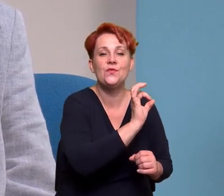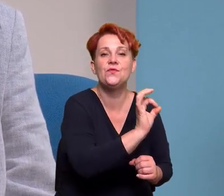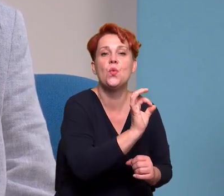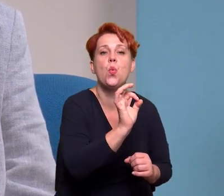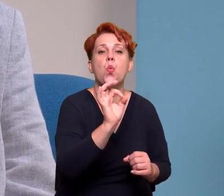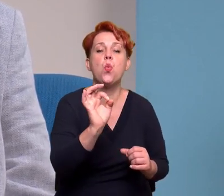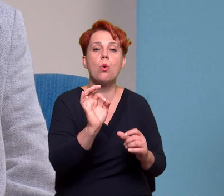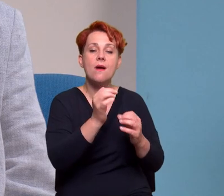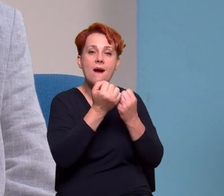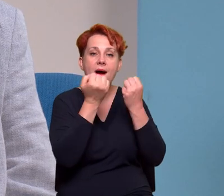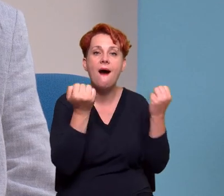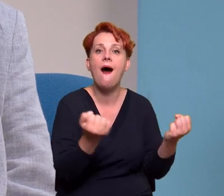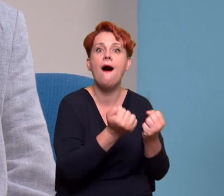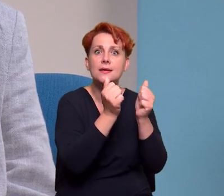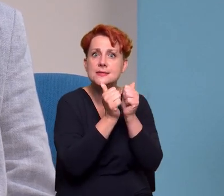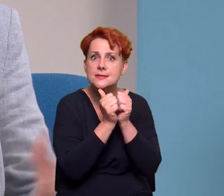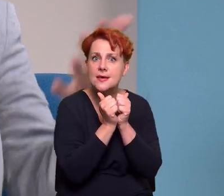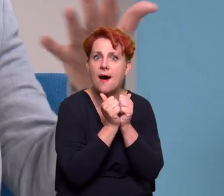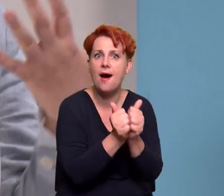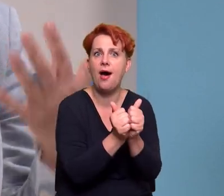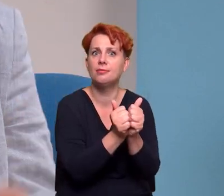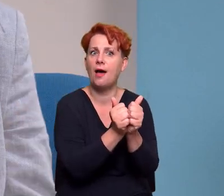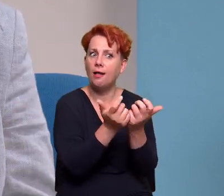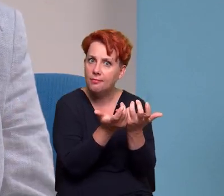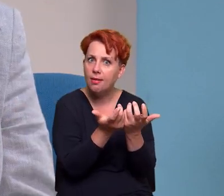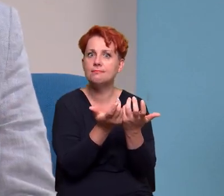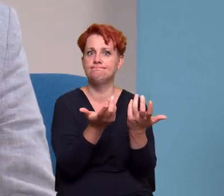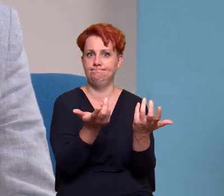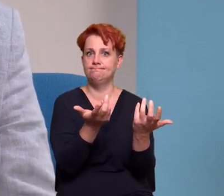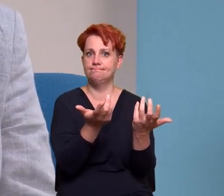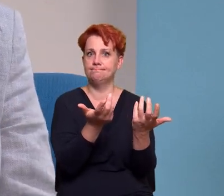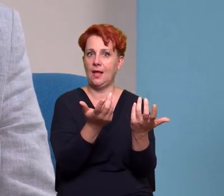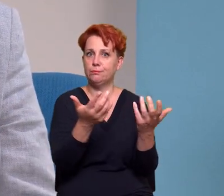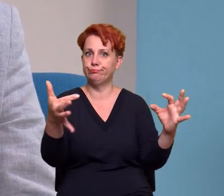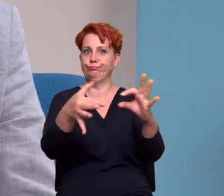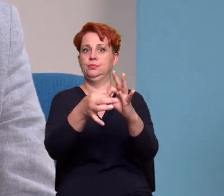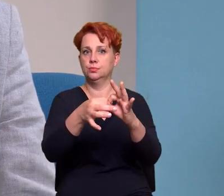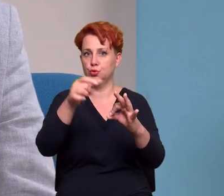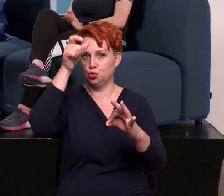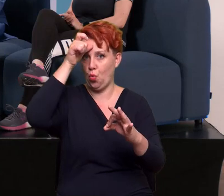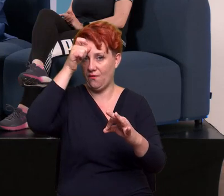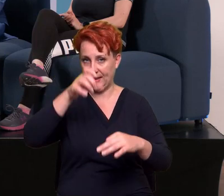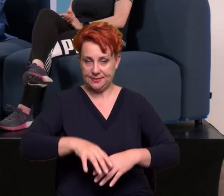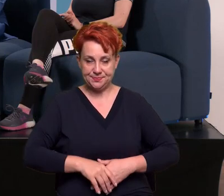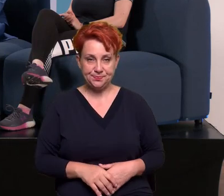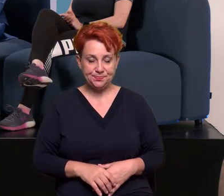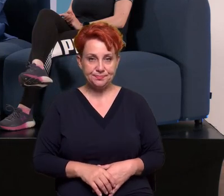aktywnej roli w tym kontakcie z człowiekiem.